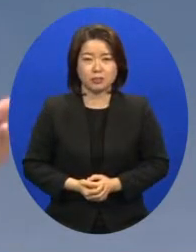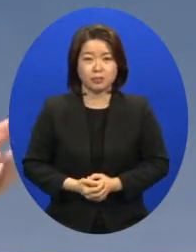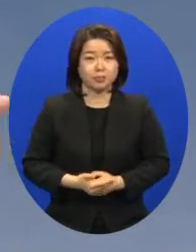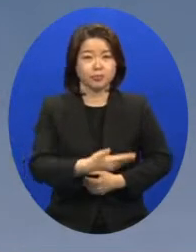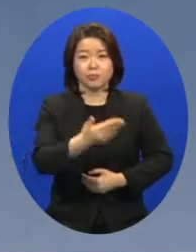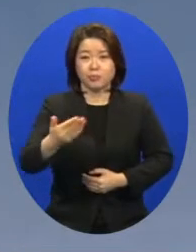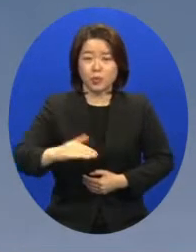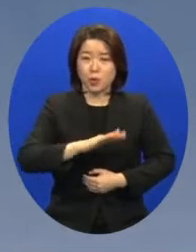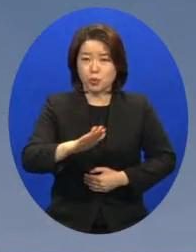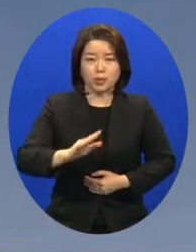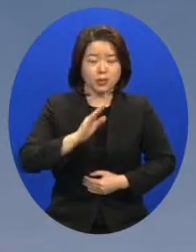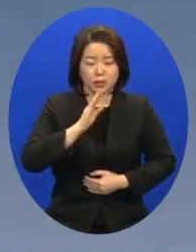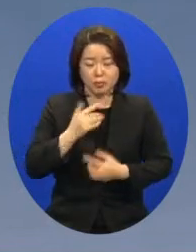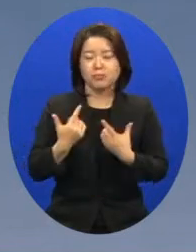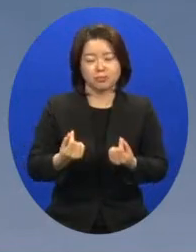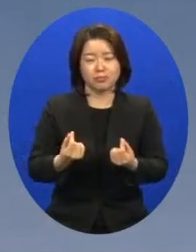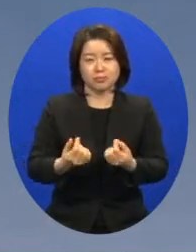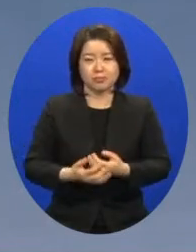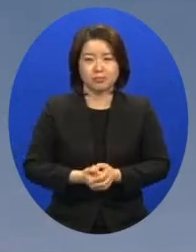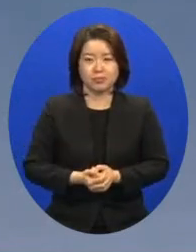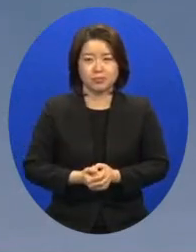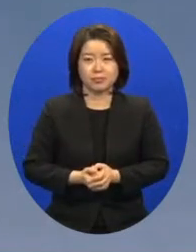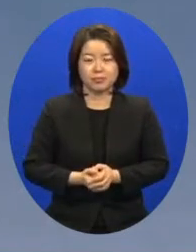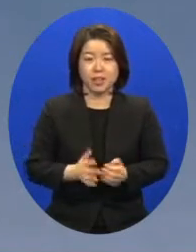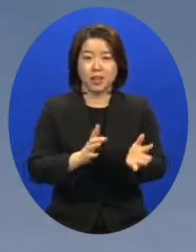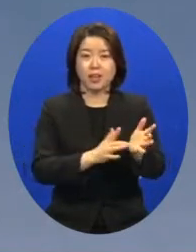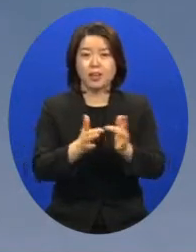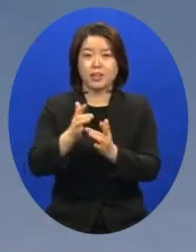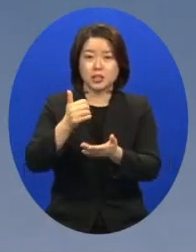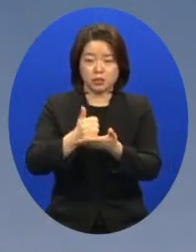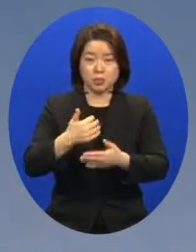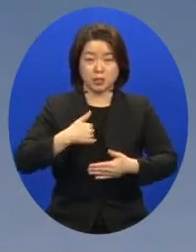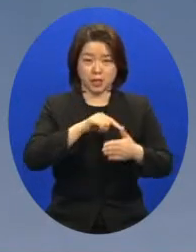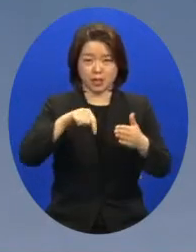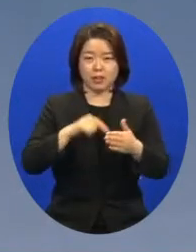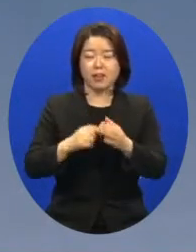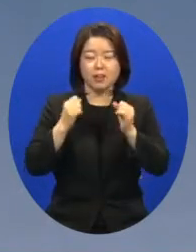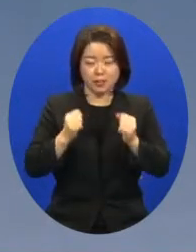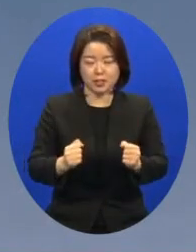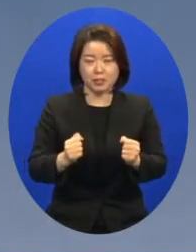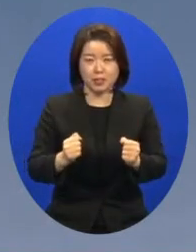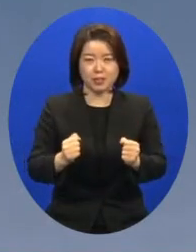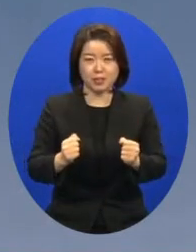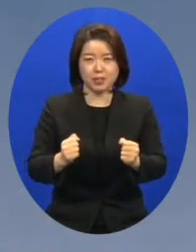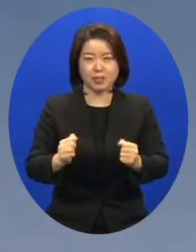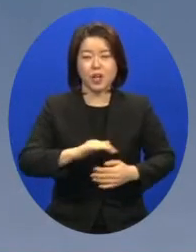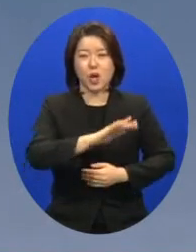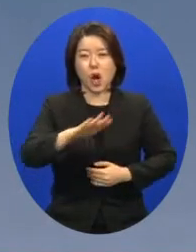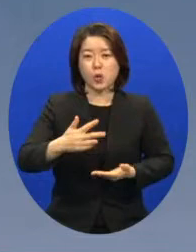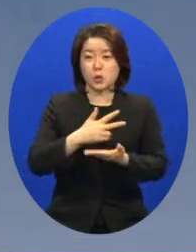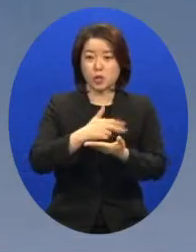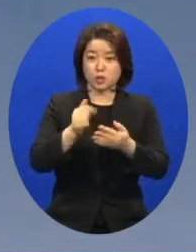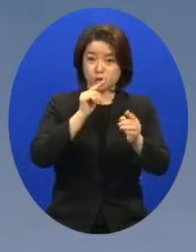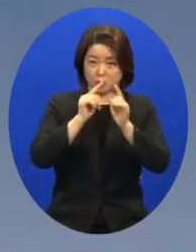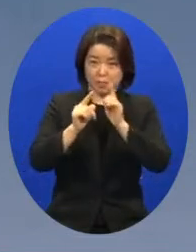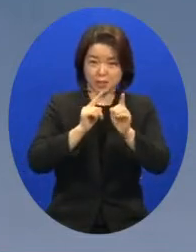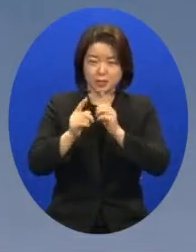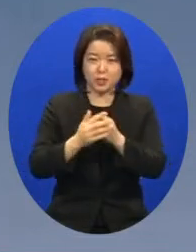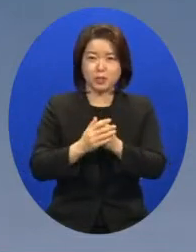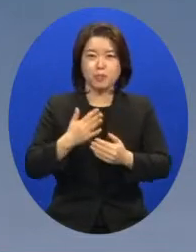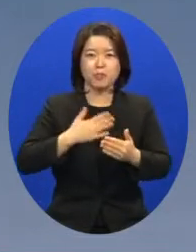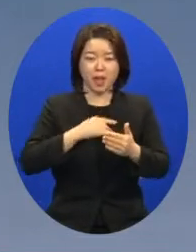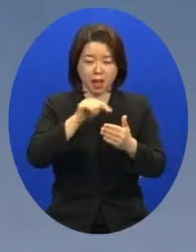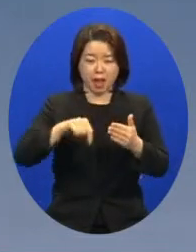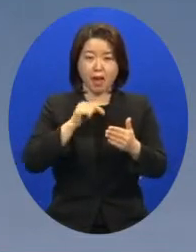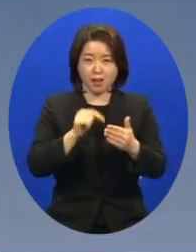여러분 우리가 정말 그렇습니다 예수님은 우리 안에 계십니다 우리가 주님의 말씀을 우리